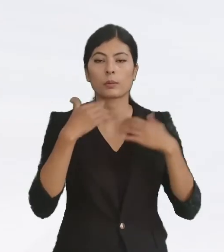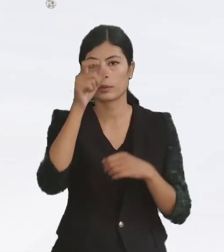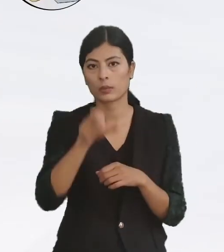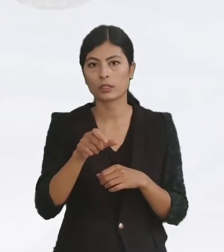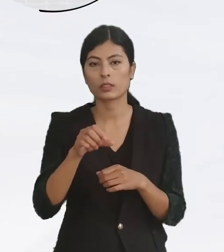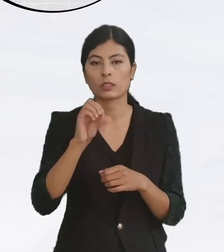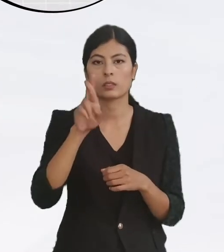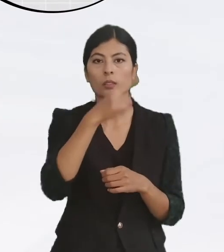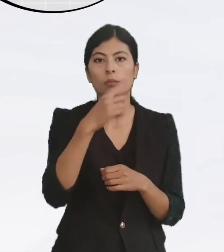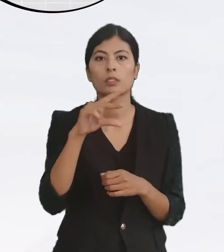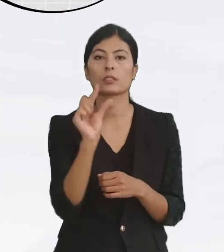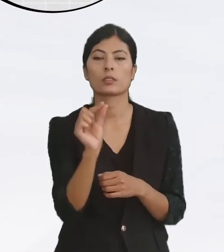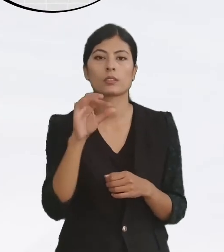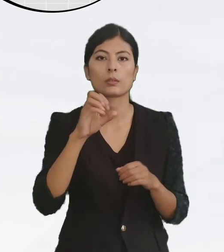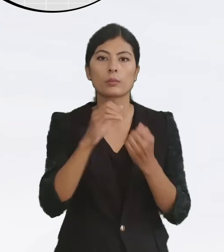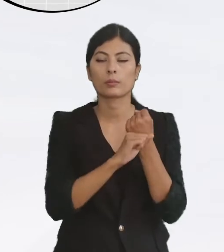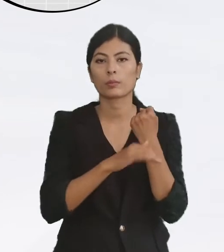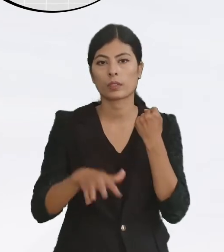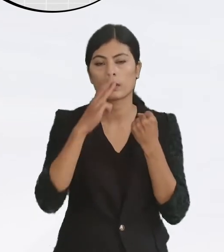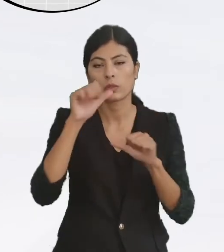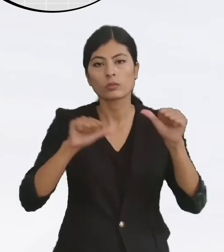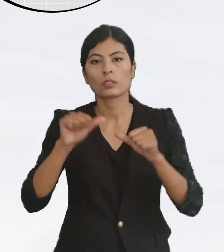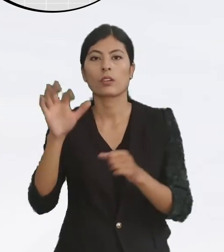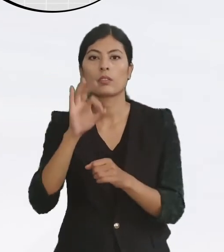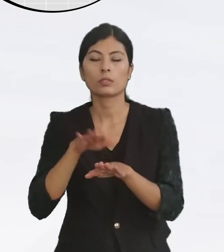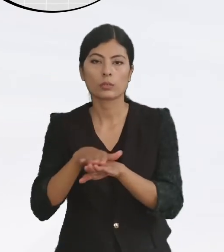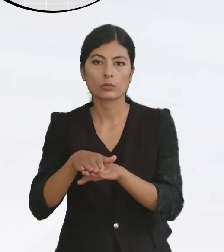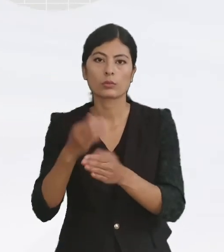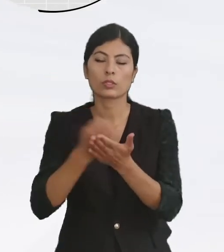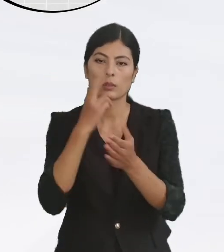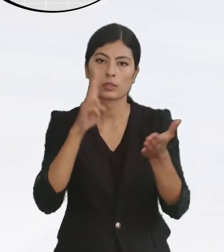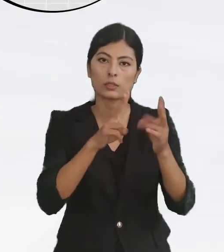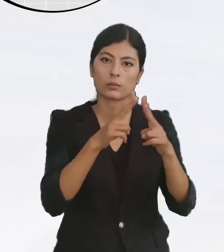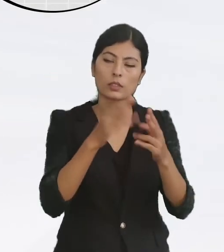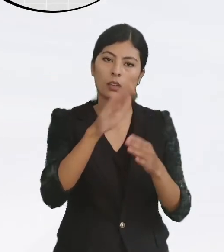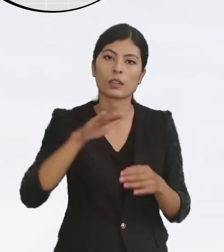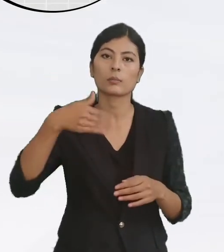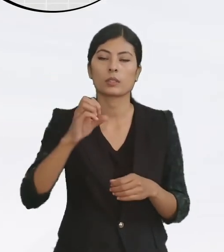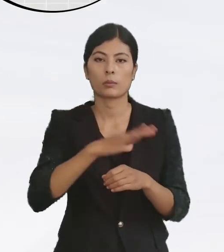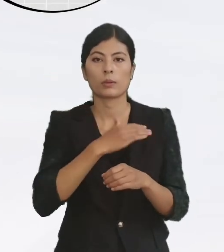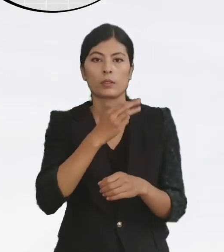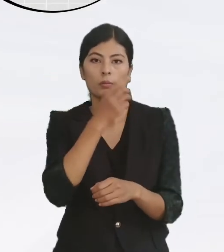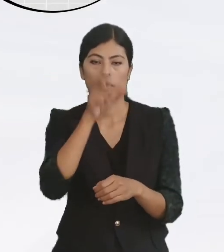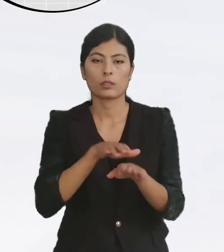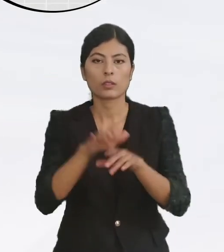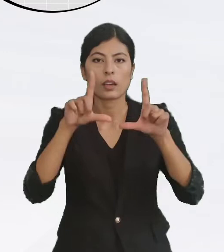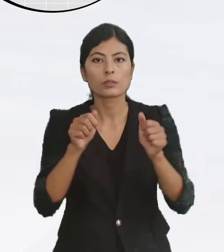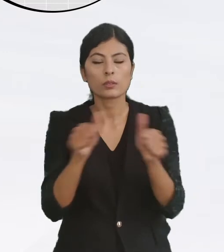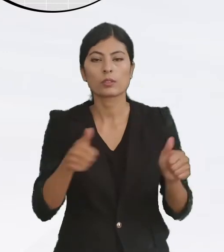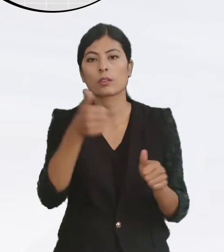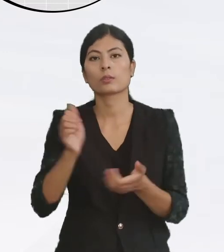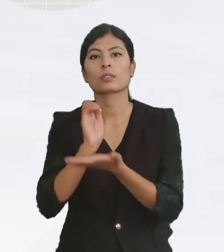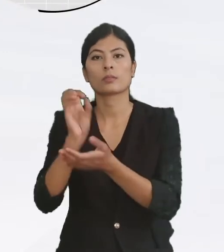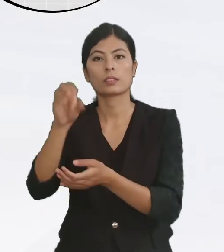प्रभावित मान्छे प्रेषण प्रणालीमा आबद्ध जुनसुकै निकाय वा संस्थाको सम्पर्कमी आएपछि प्रभावित व्यक्तिको आवश्यकता अनुसार अन्य